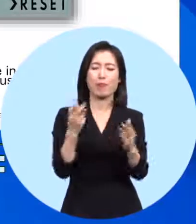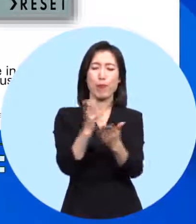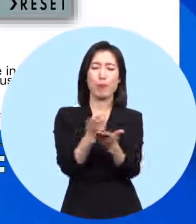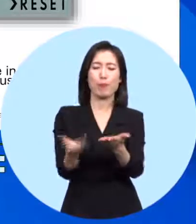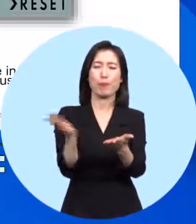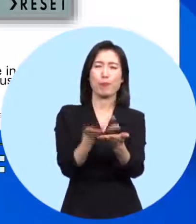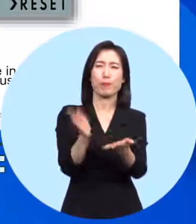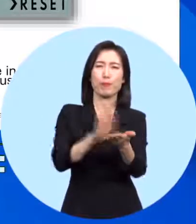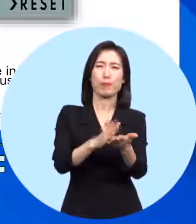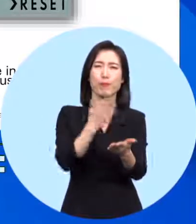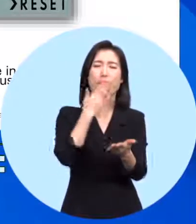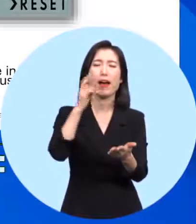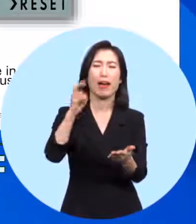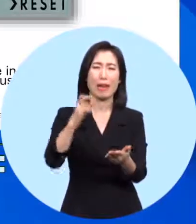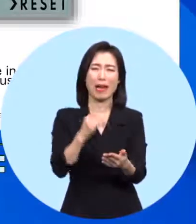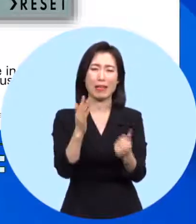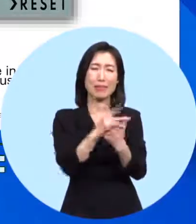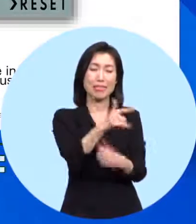이겁니다.